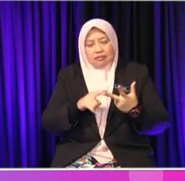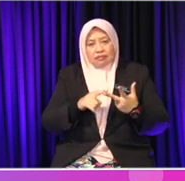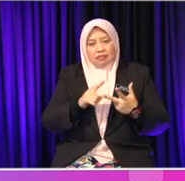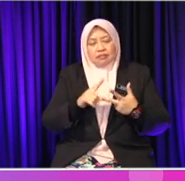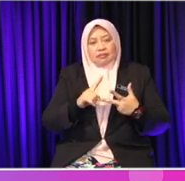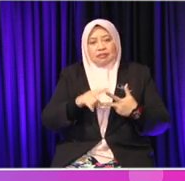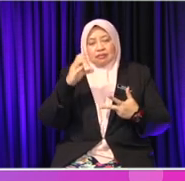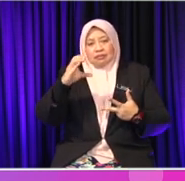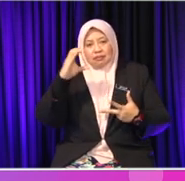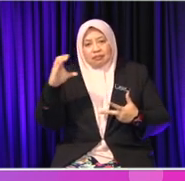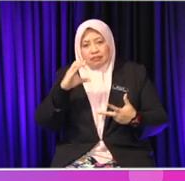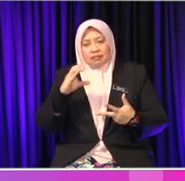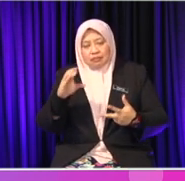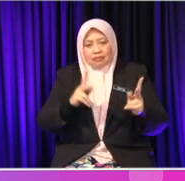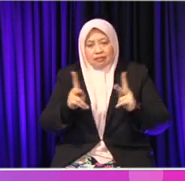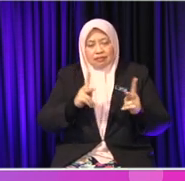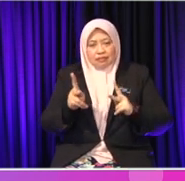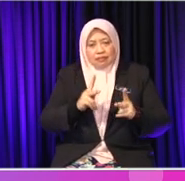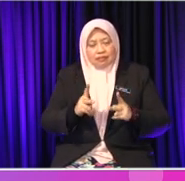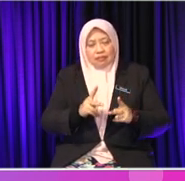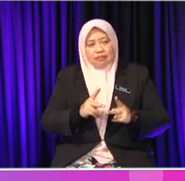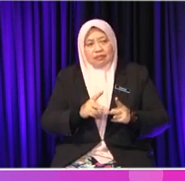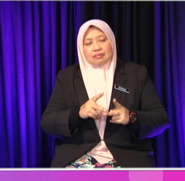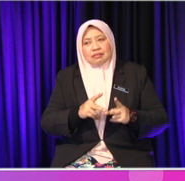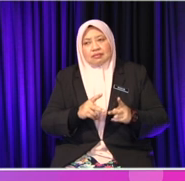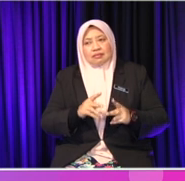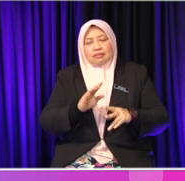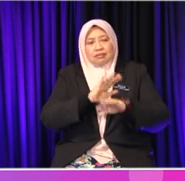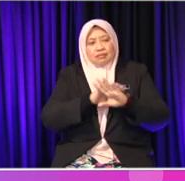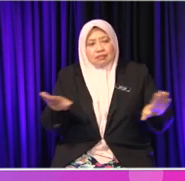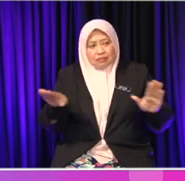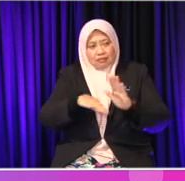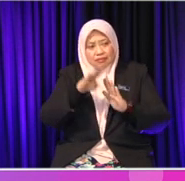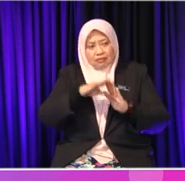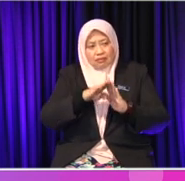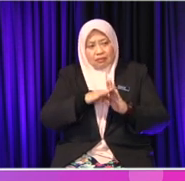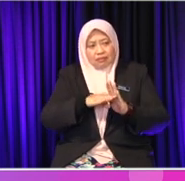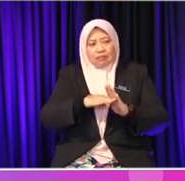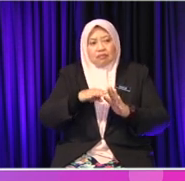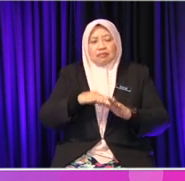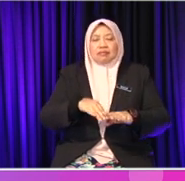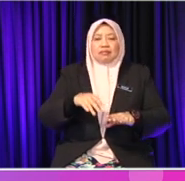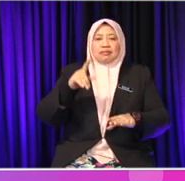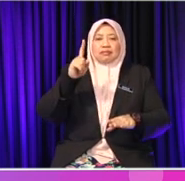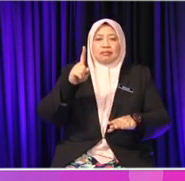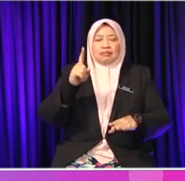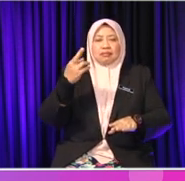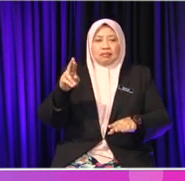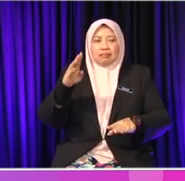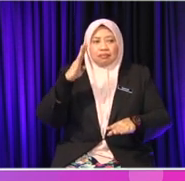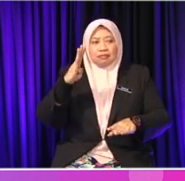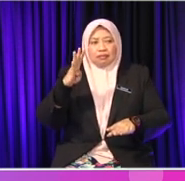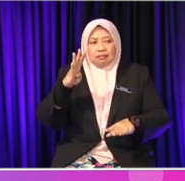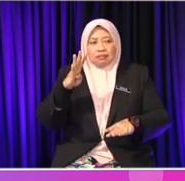sorry 1003 atau 13 tidak melebihi 104 tengok di situ dia yang ketiga adalah